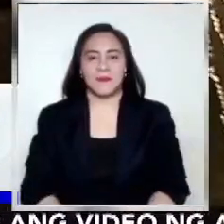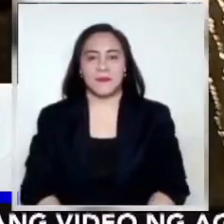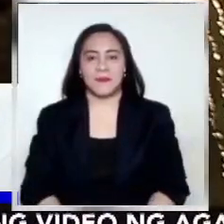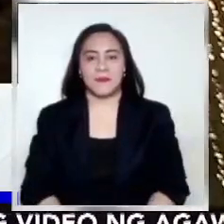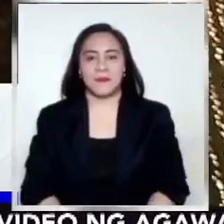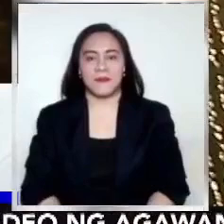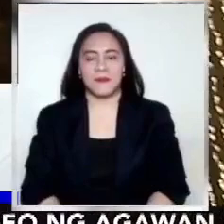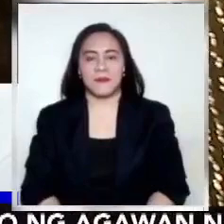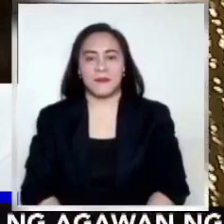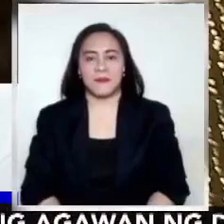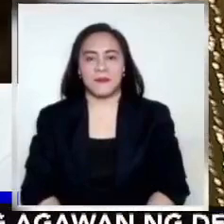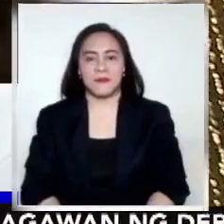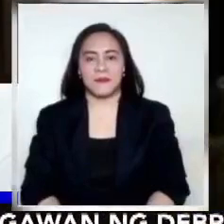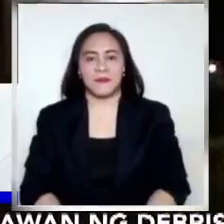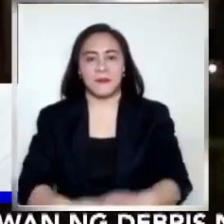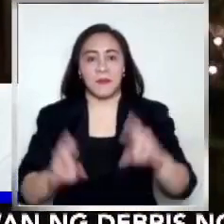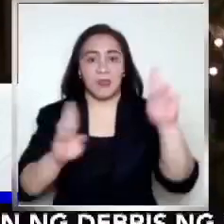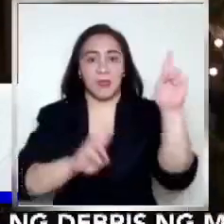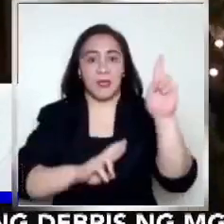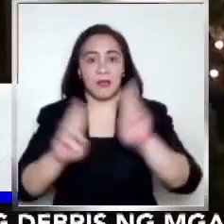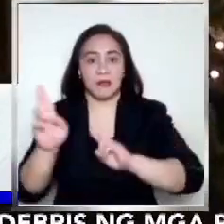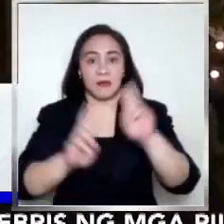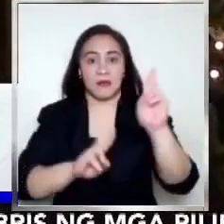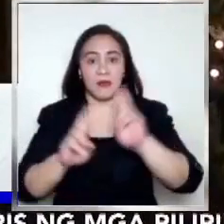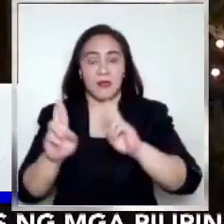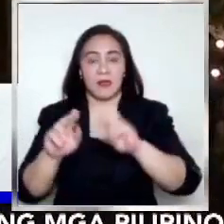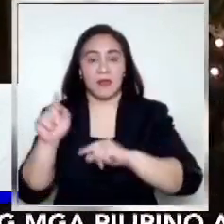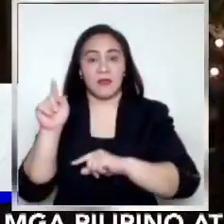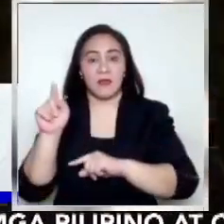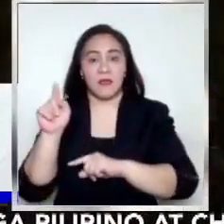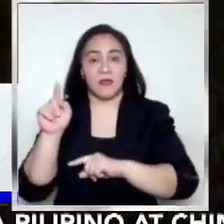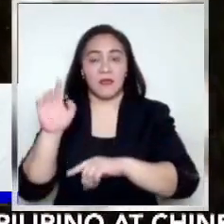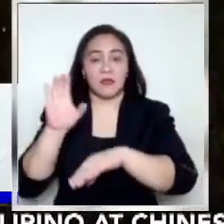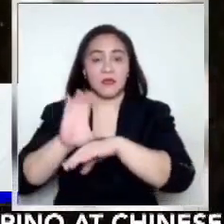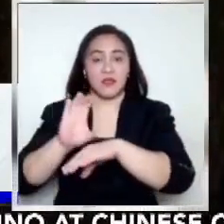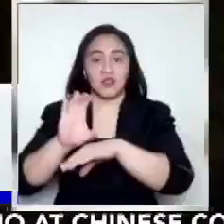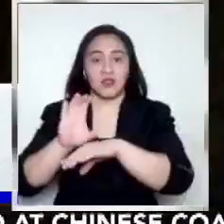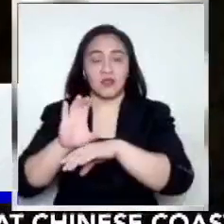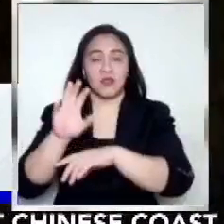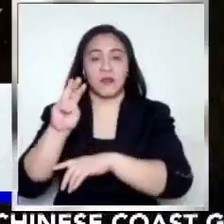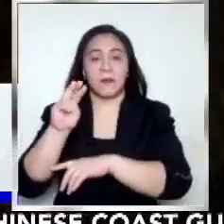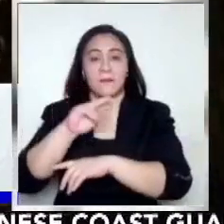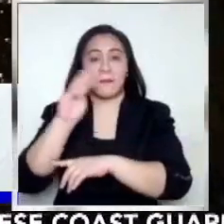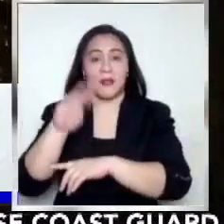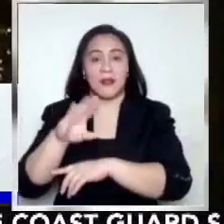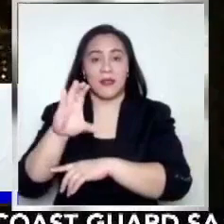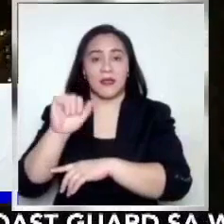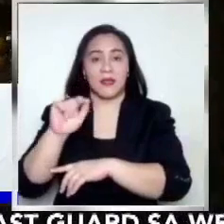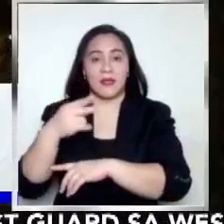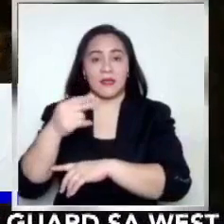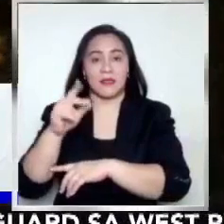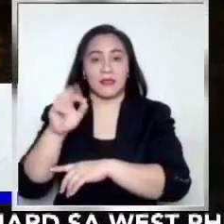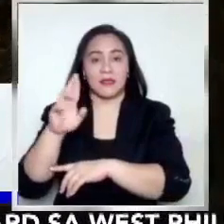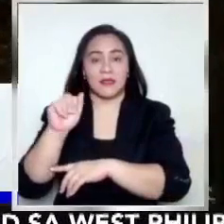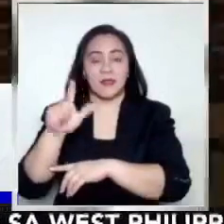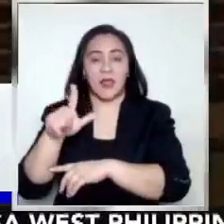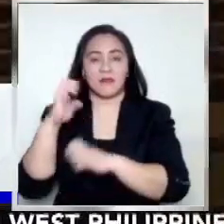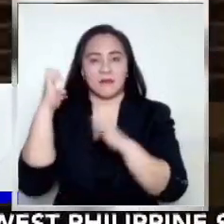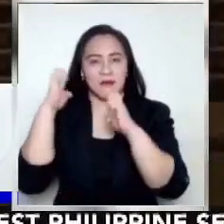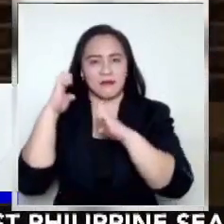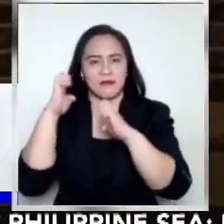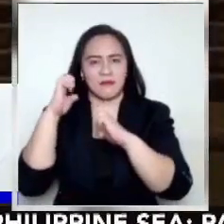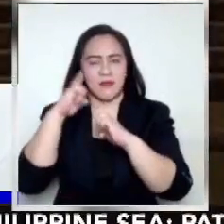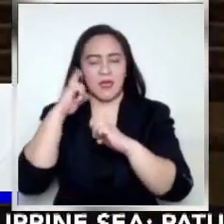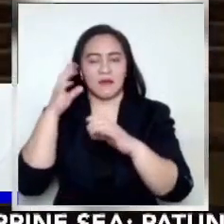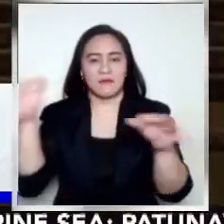Nakagayak na ang Minor Basilica of the Immaculate Conception o Manila Cathedral para sa pagsisimula ng anticipated simbang gabi ngayong December 15.